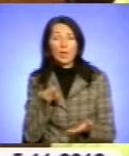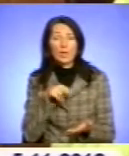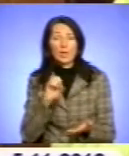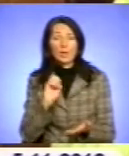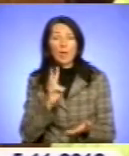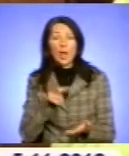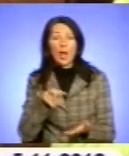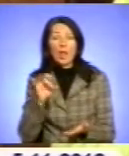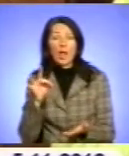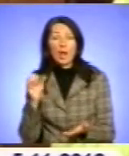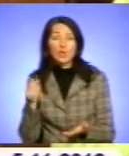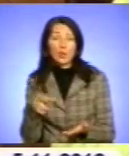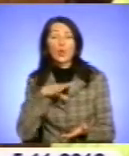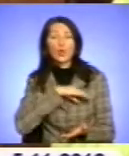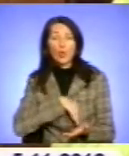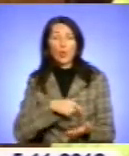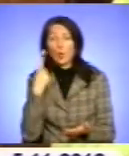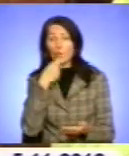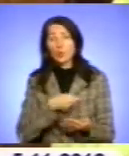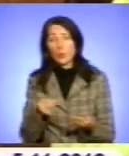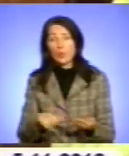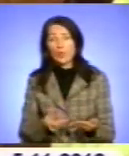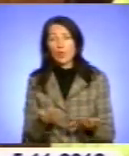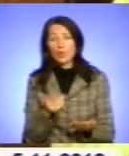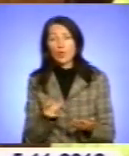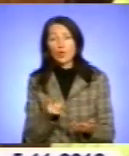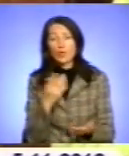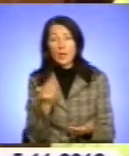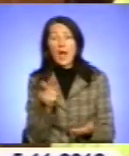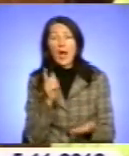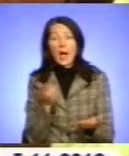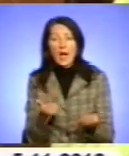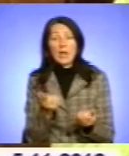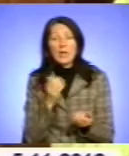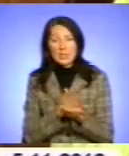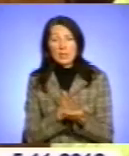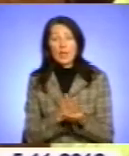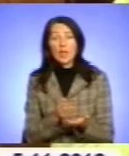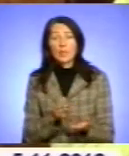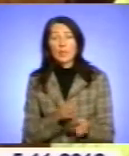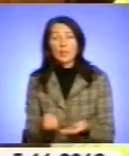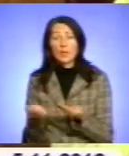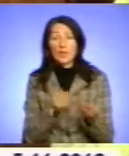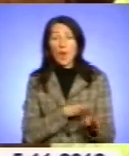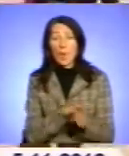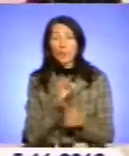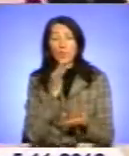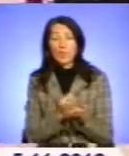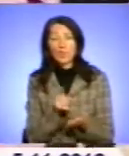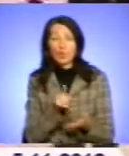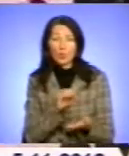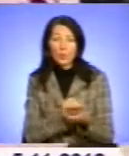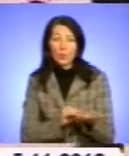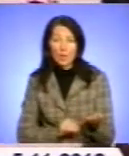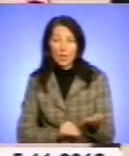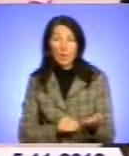доходи. І особисто підписується, оскільки вона несе повну відповідальність за те, що вона задекларувала. Перелік